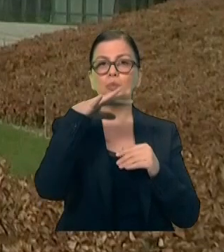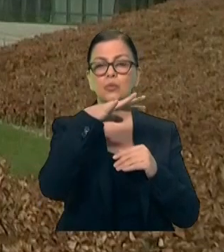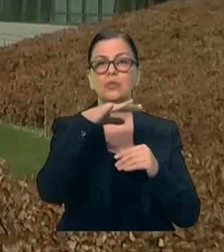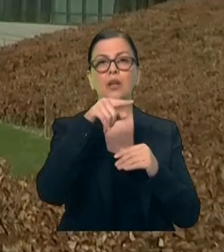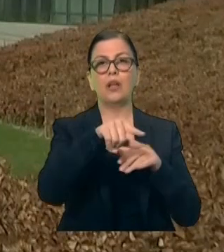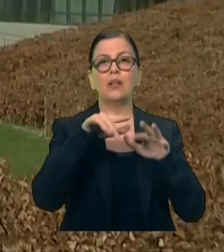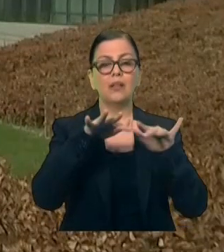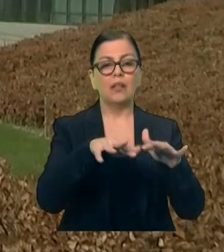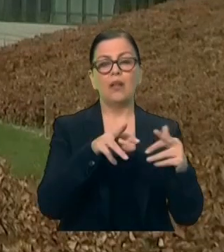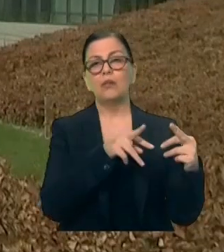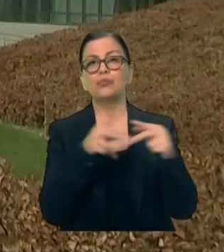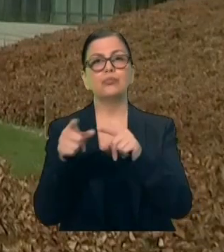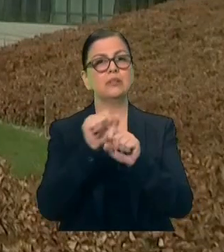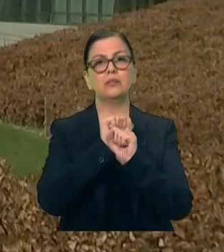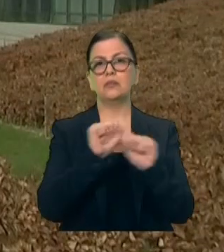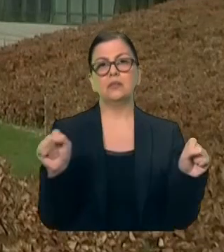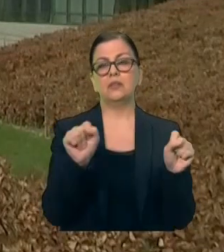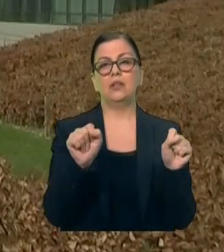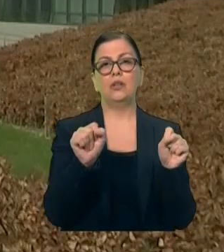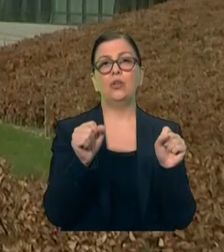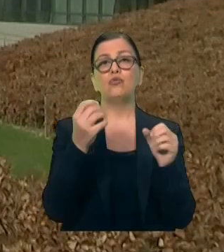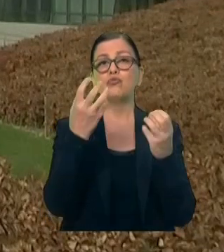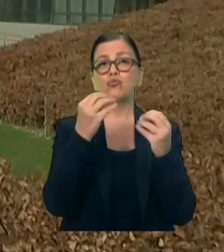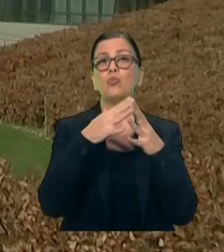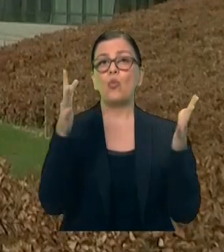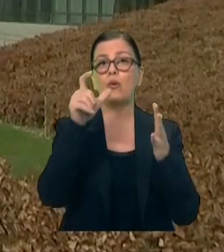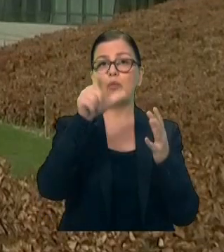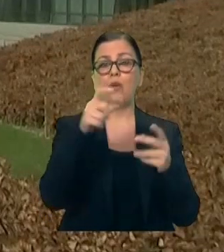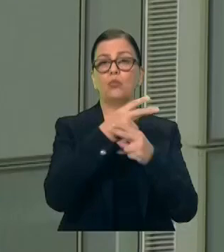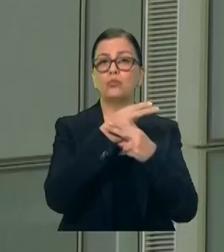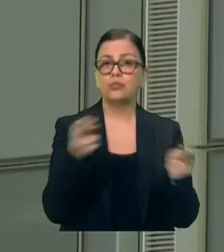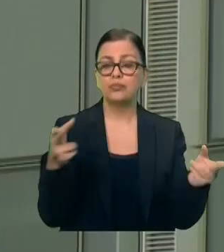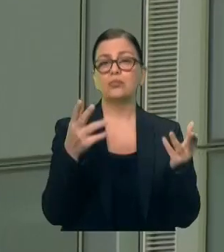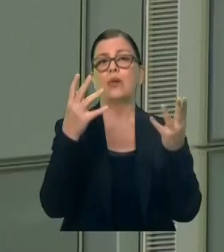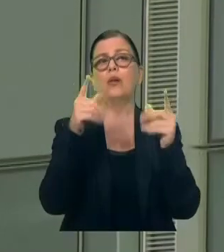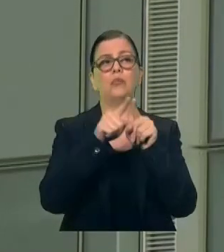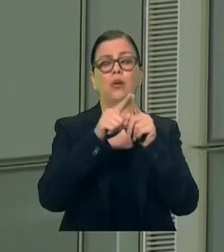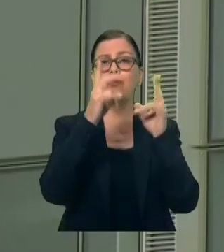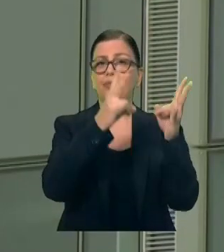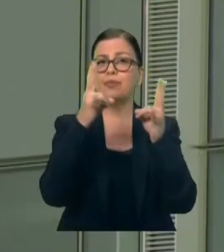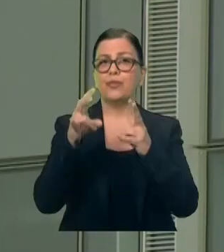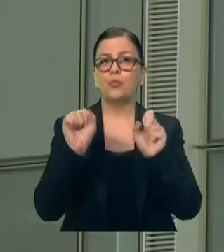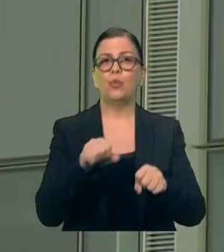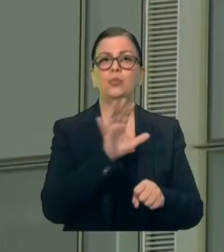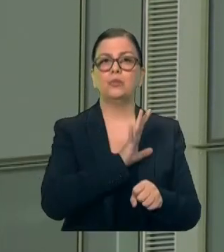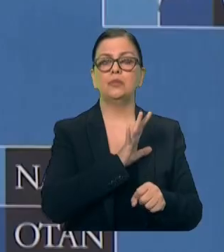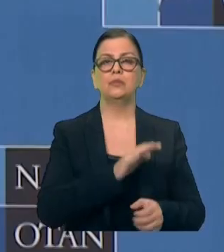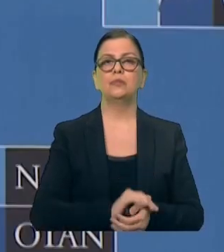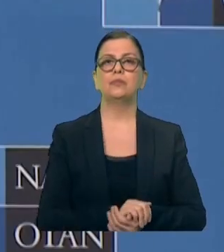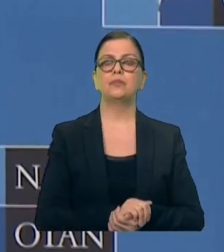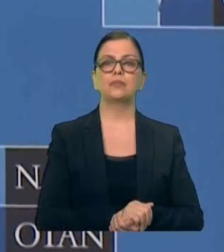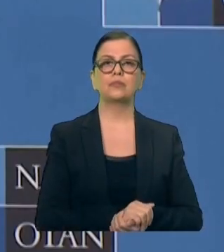münaqişəyə çevrilməməlidir. Əks halda daha çox insan itkisinə və dağıntılara səbəb olacaq.